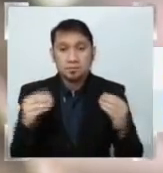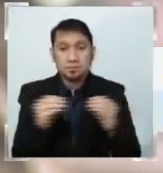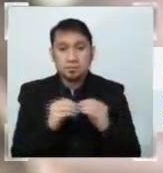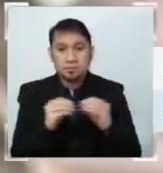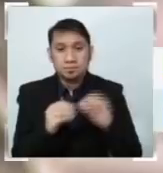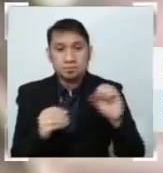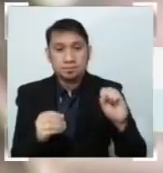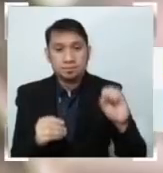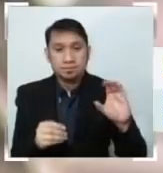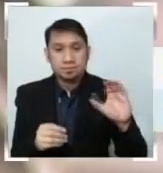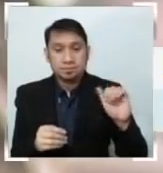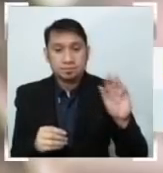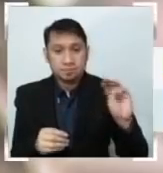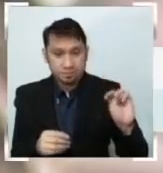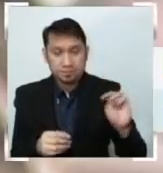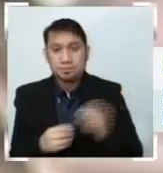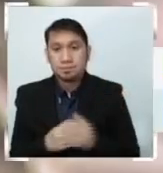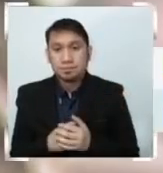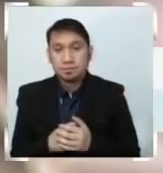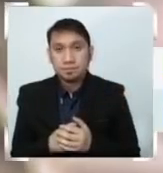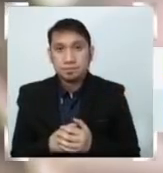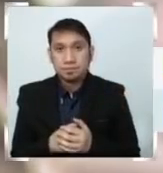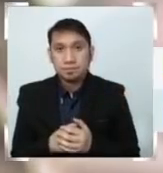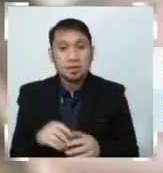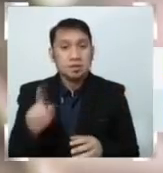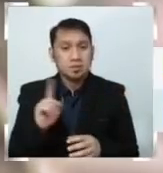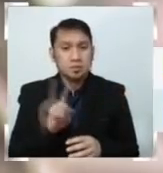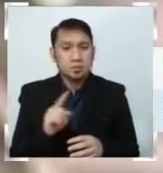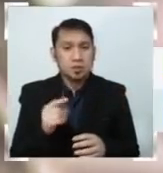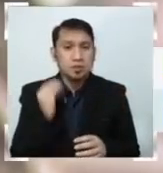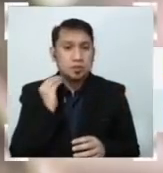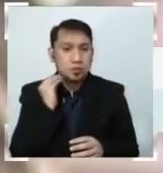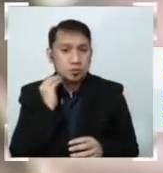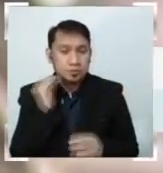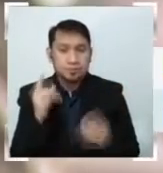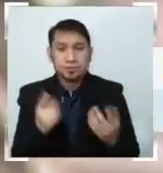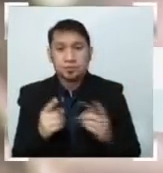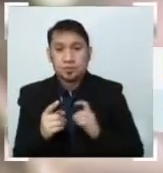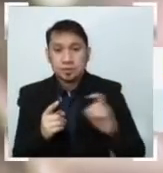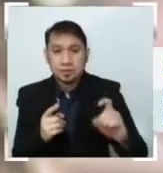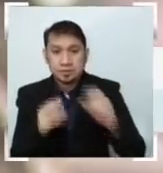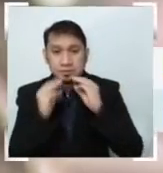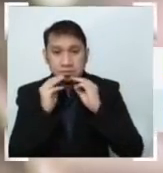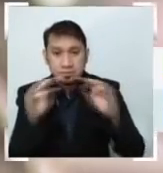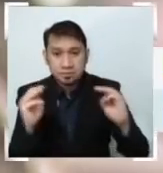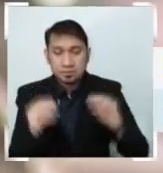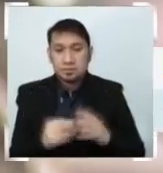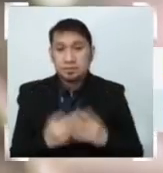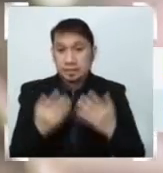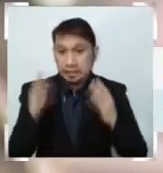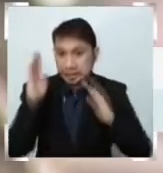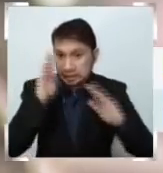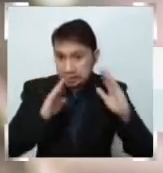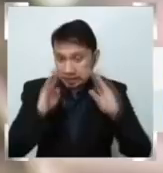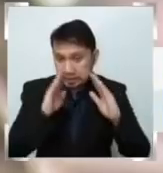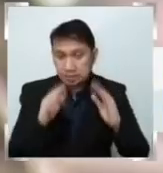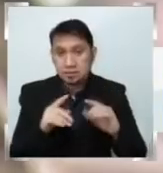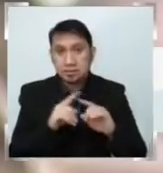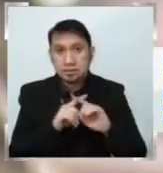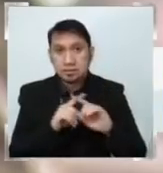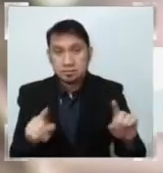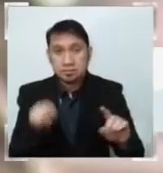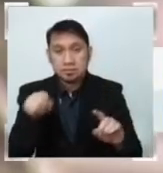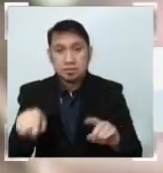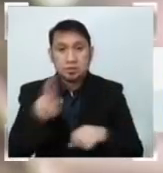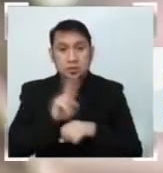ng online scam, kabilang na yung mga naloloko sa pamamagitan ng text message. Ang problema, mga prepaid SIM card daw ang gamit ng